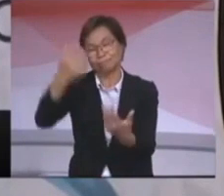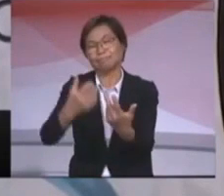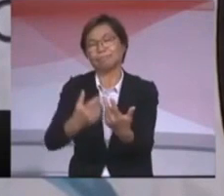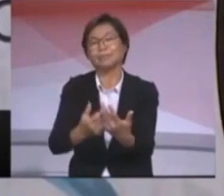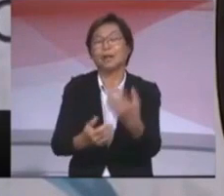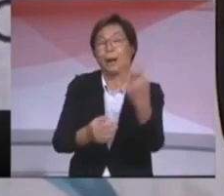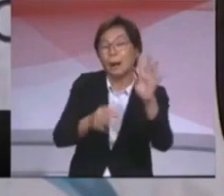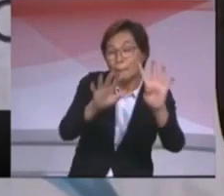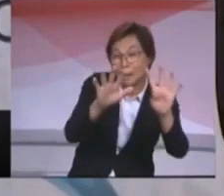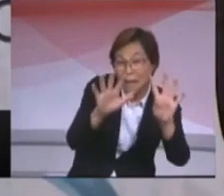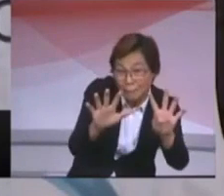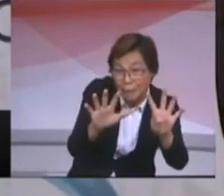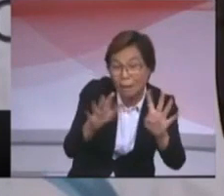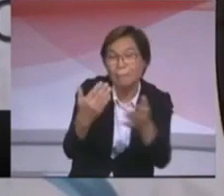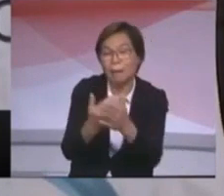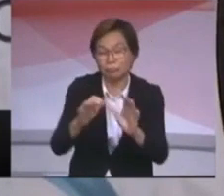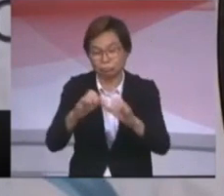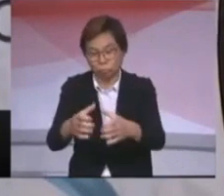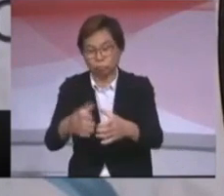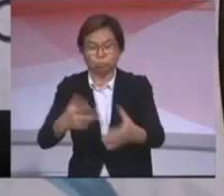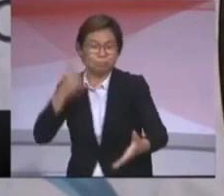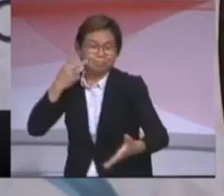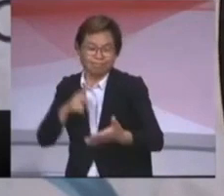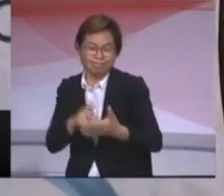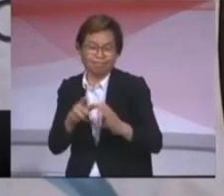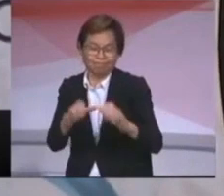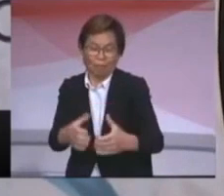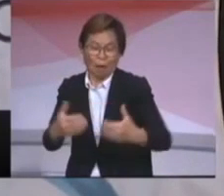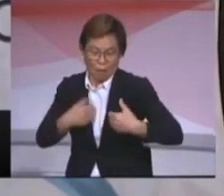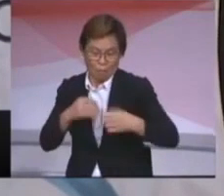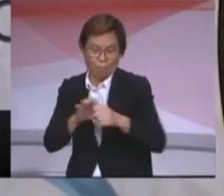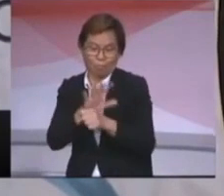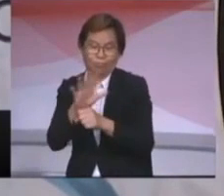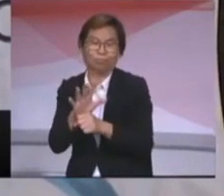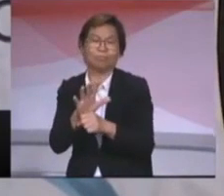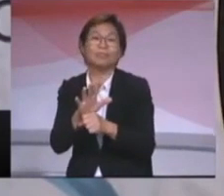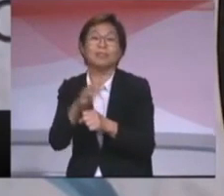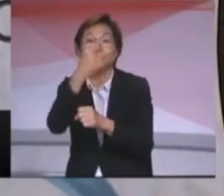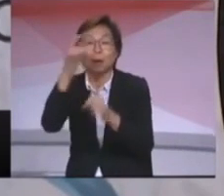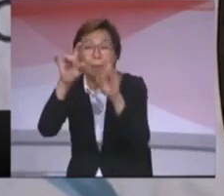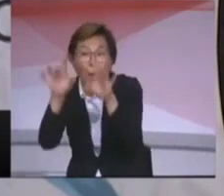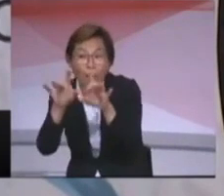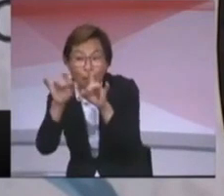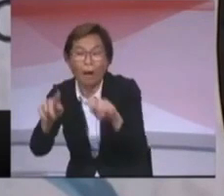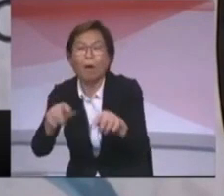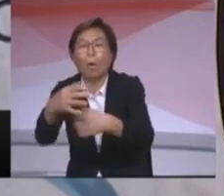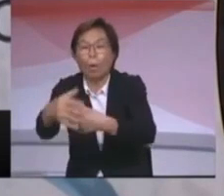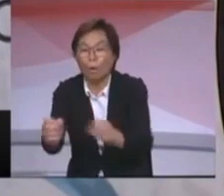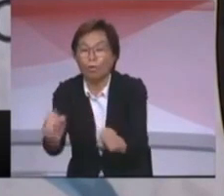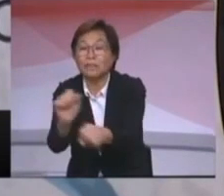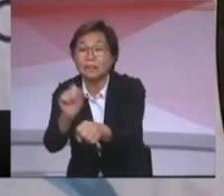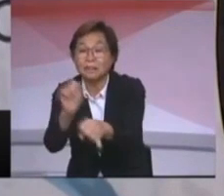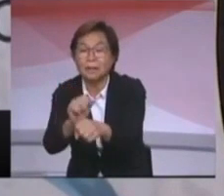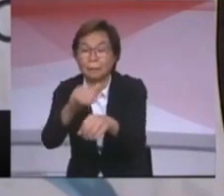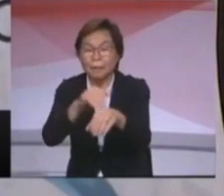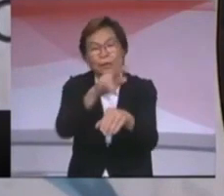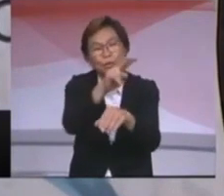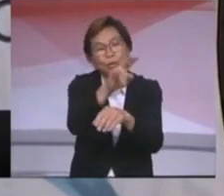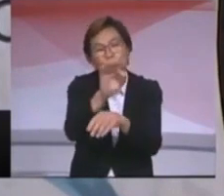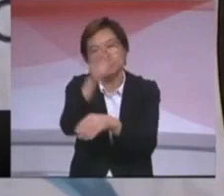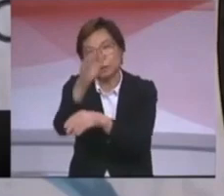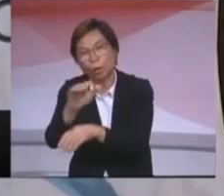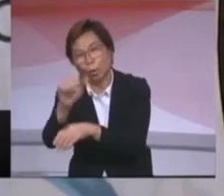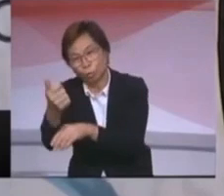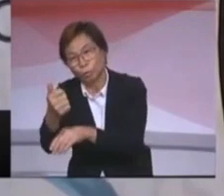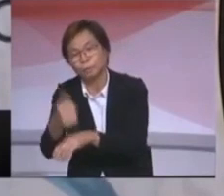Sebanyak 45 kes bagi kluster ini telah dikenal pasti positif COVID-19 hasil saringan di tempat kerja pada 29